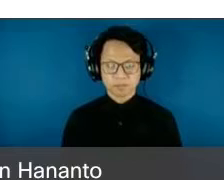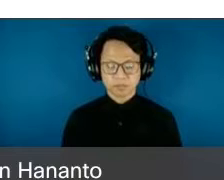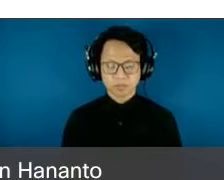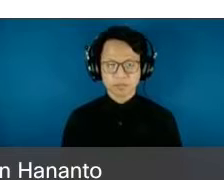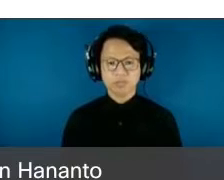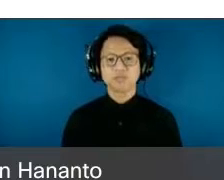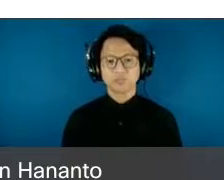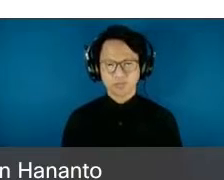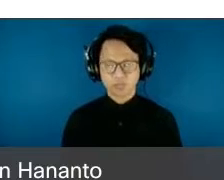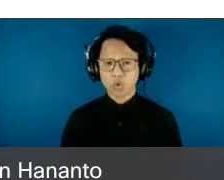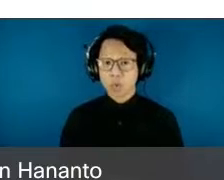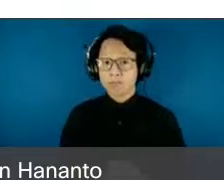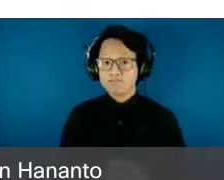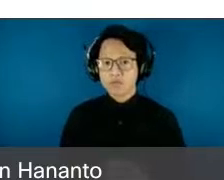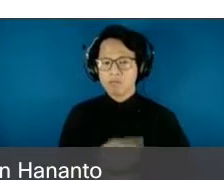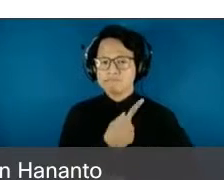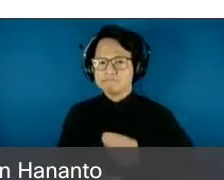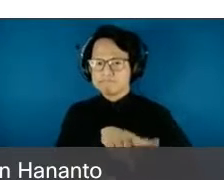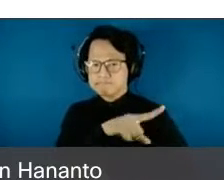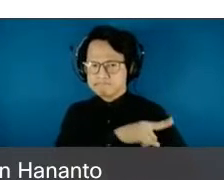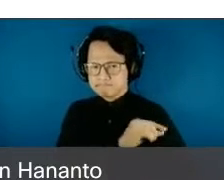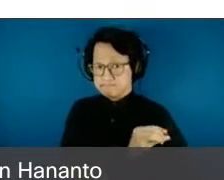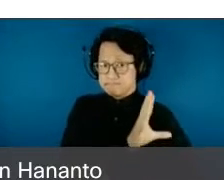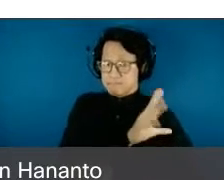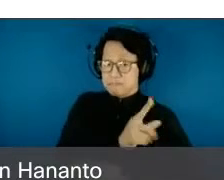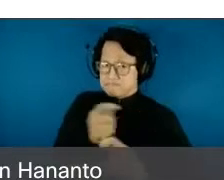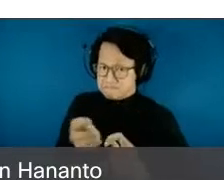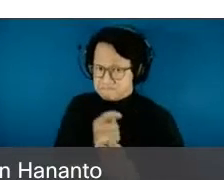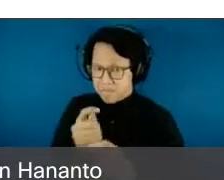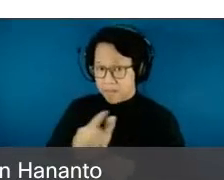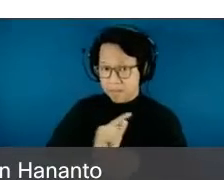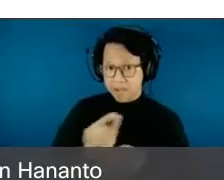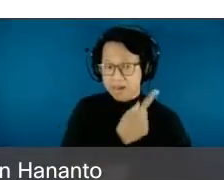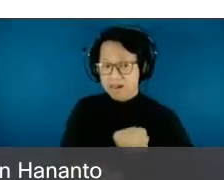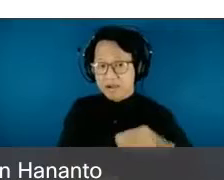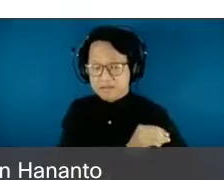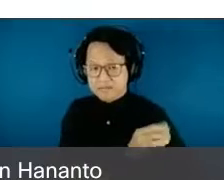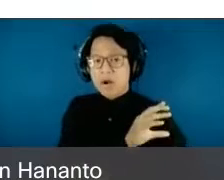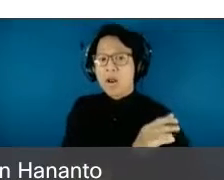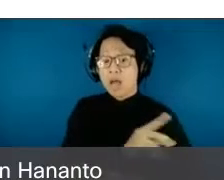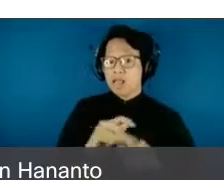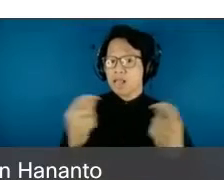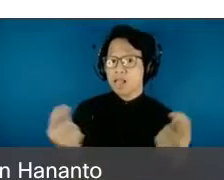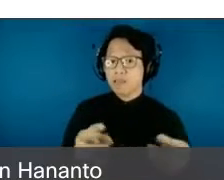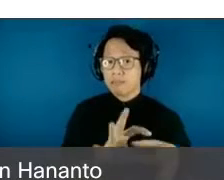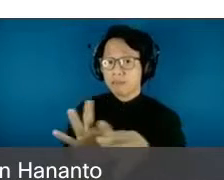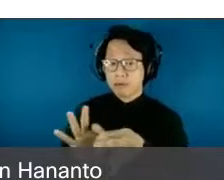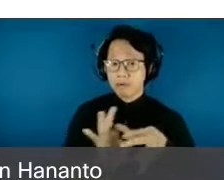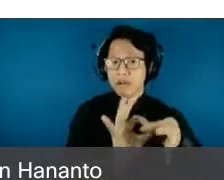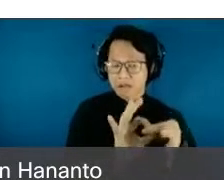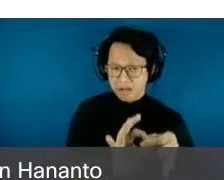Kemudian untuk memperbaiki skill bekerja tim bekerja sama dengan lembaga-lembaga training, teknik dan